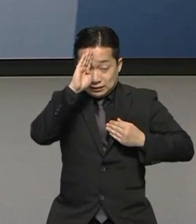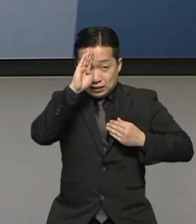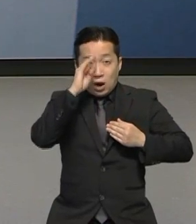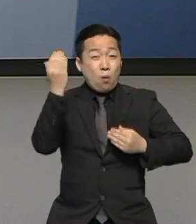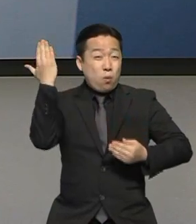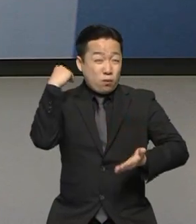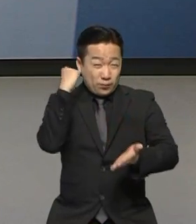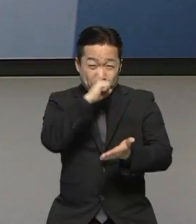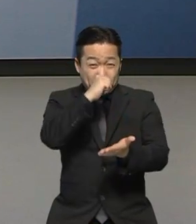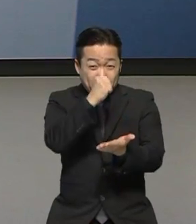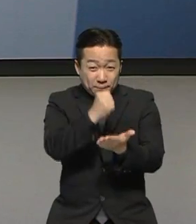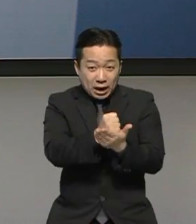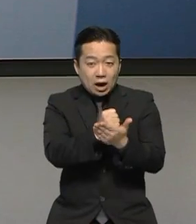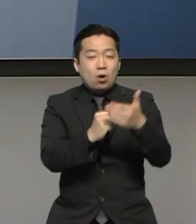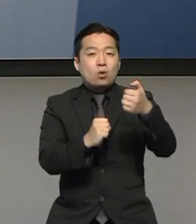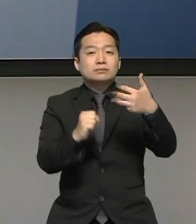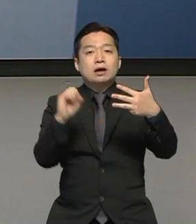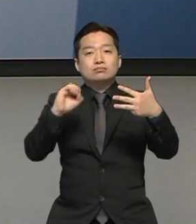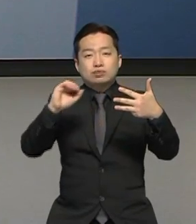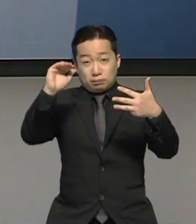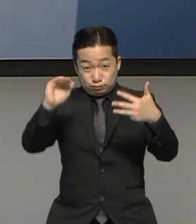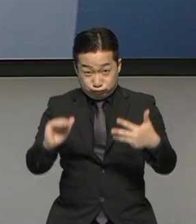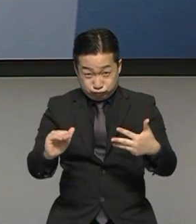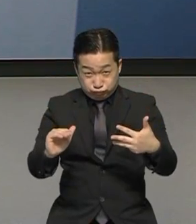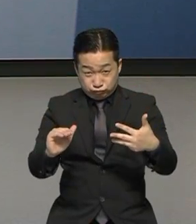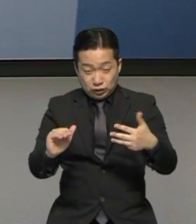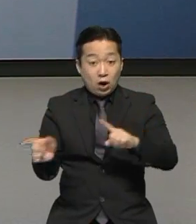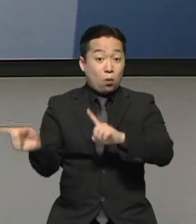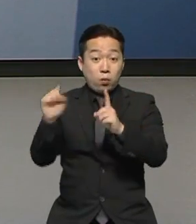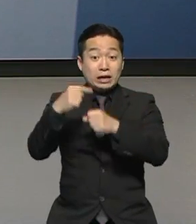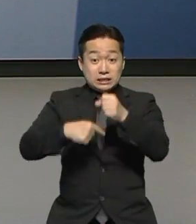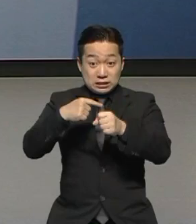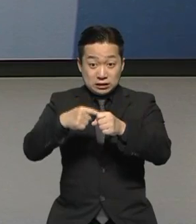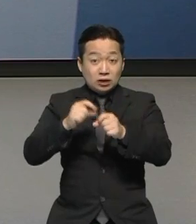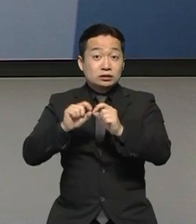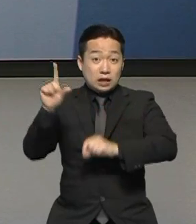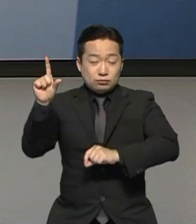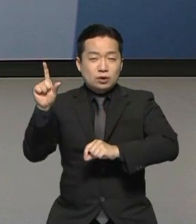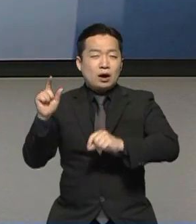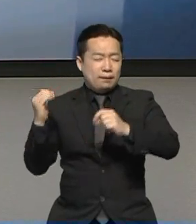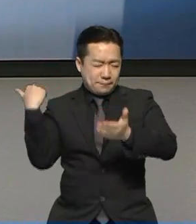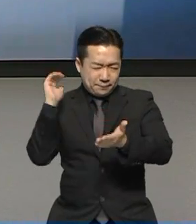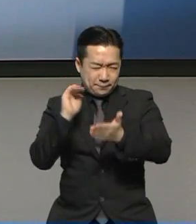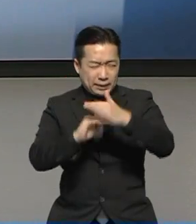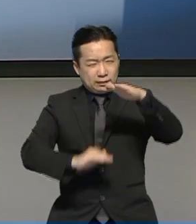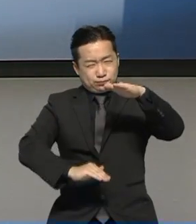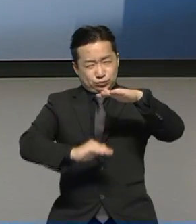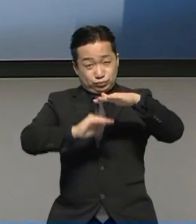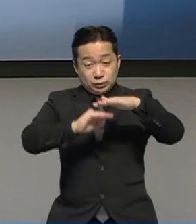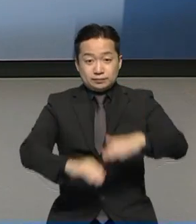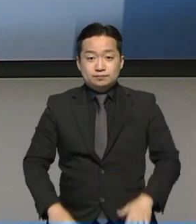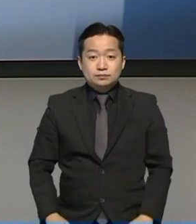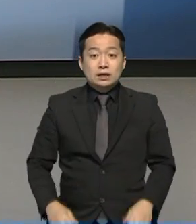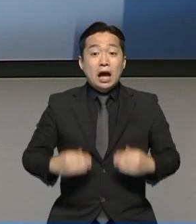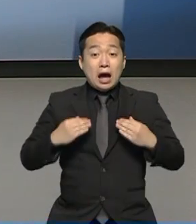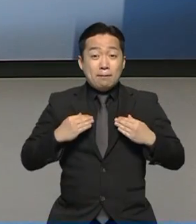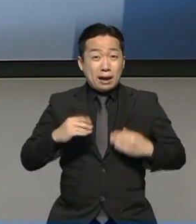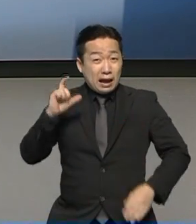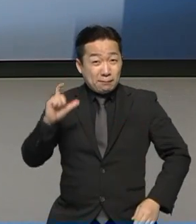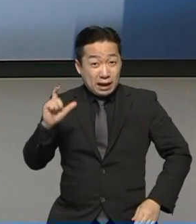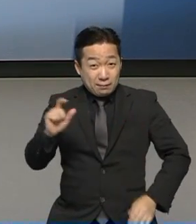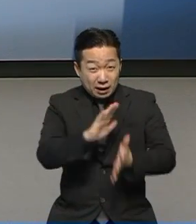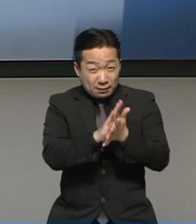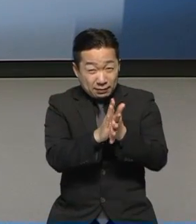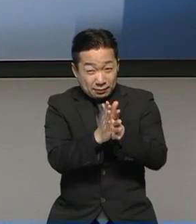떨어졌는데 완치 1년 뒤엔 대부분 정상치에 가깝게 회복됐습니다. 하지만 폐가 굳는 폐섬유화는